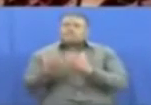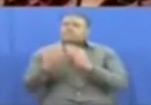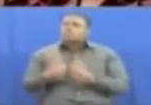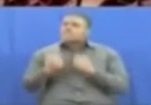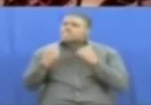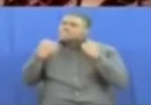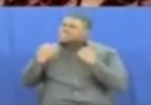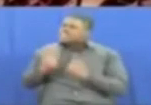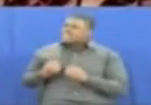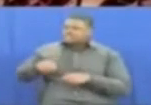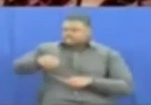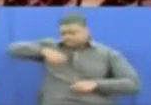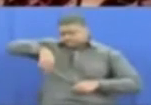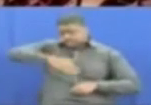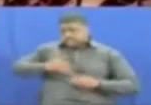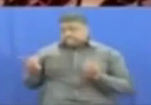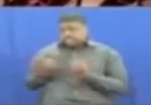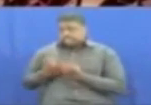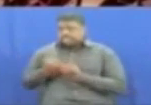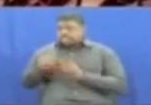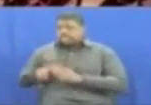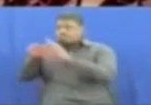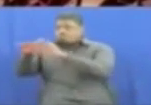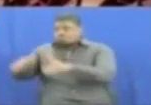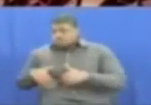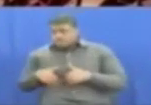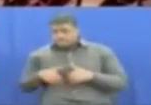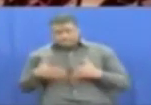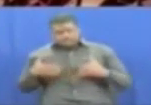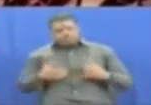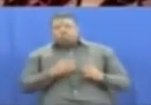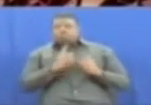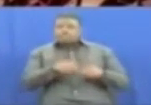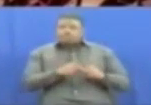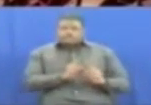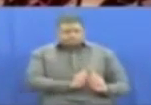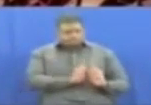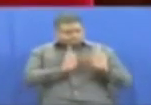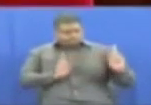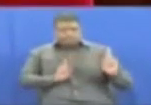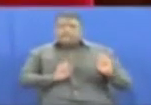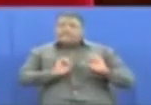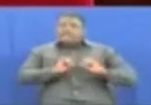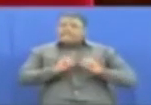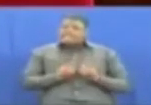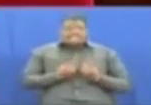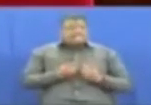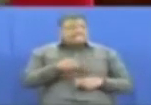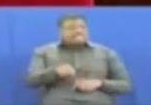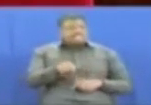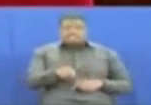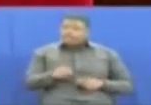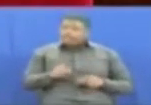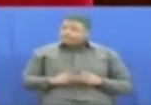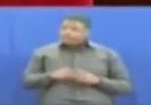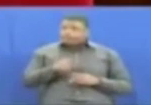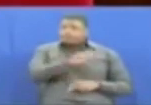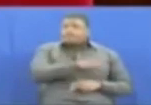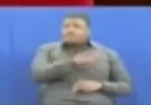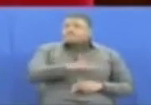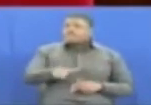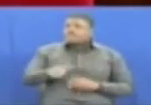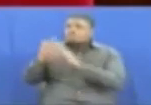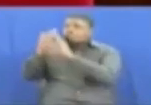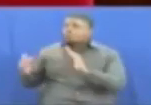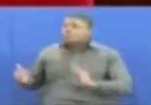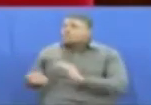hapa sisi kama bunge tukawa na hii social distancing, lakini ukiangalia kiukweli kwenye mazingira ya huko nyumbani hali bado